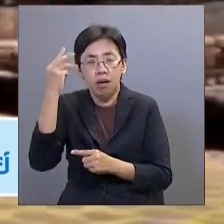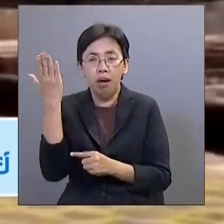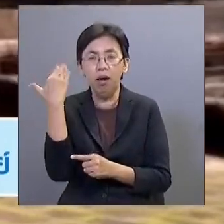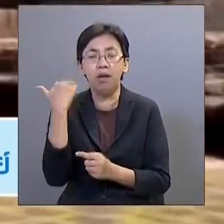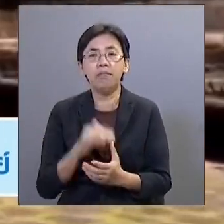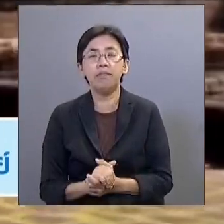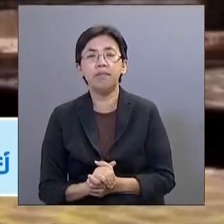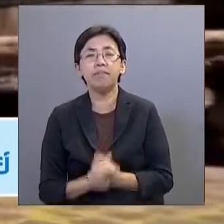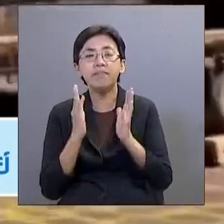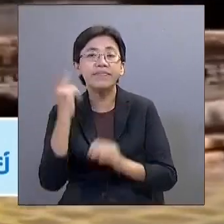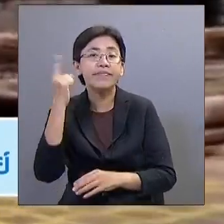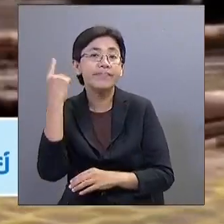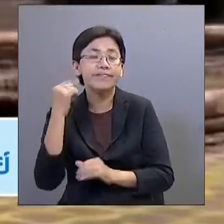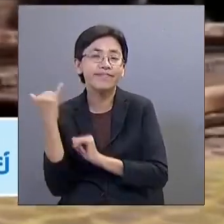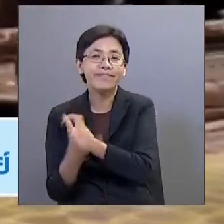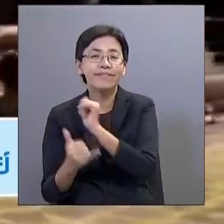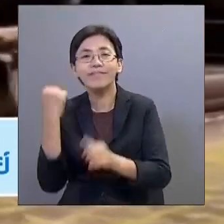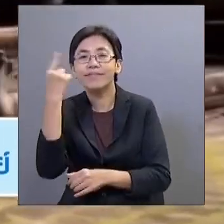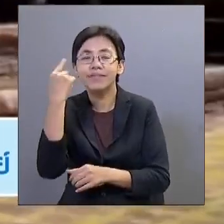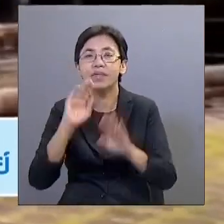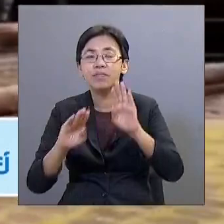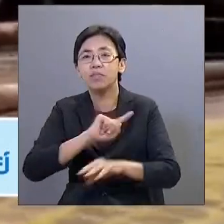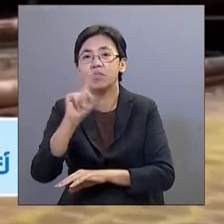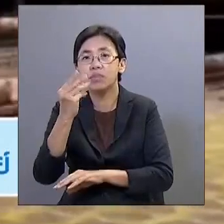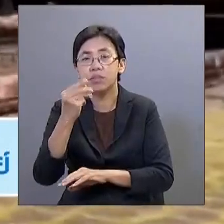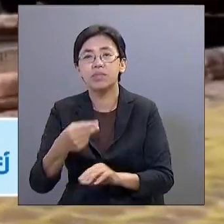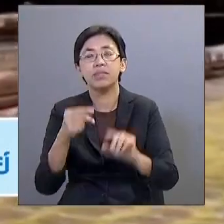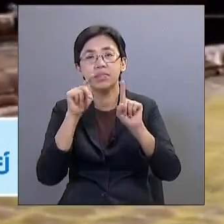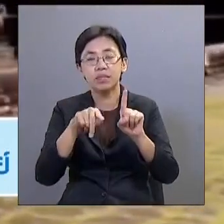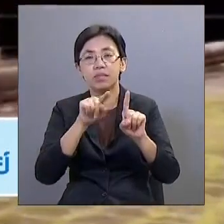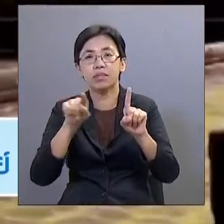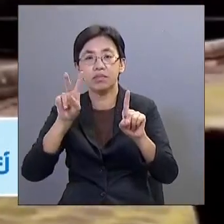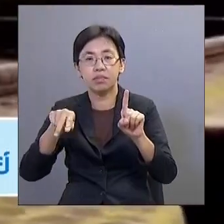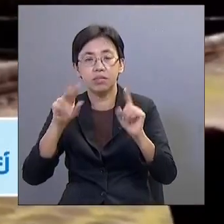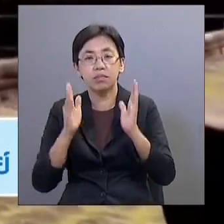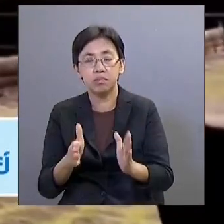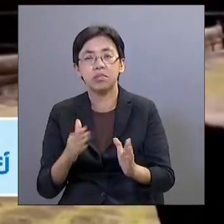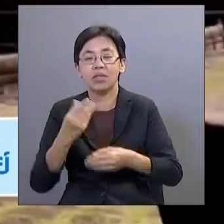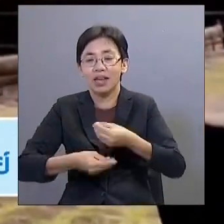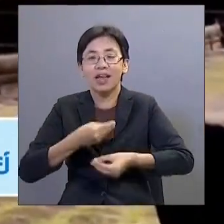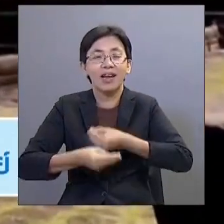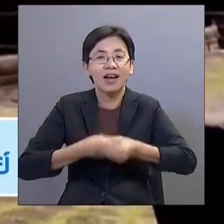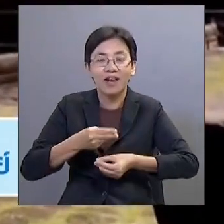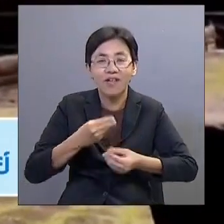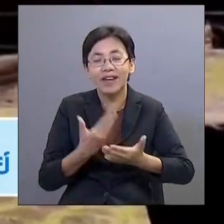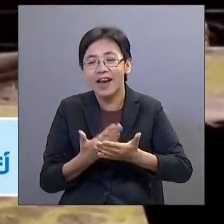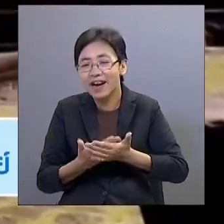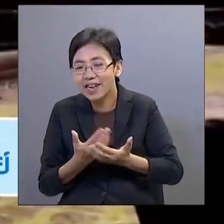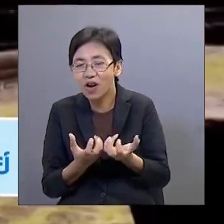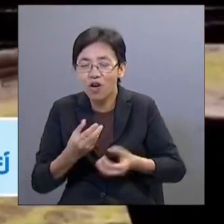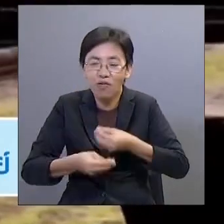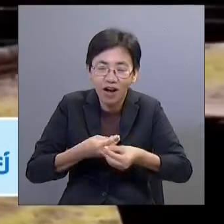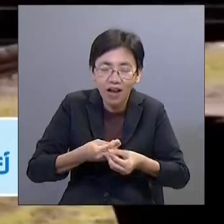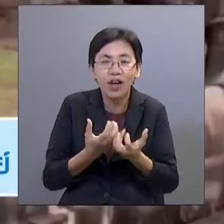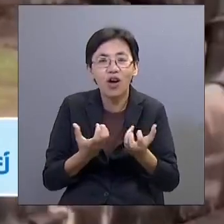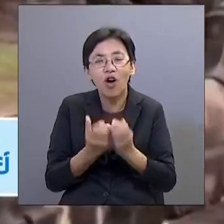าเนี่ยก็จะมีนักท่องเที่ยวเดินทางมาเที่ยวไม่ต่ำกว่าวันละ 1-2,000 คนเนี่ยส่งผลให้พ่อค้าแม่ค้าที่ขายของฝากของที่ระลึก